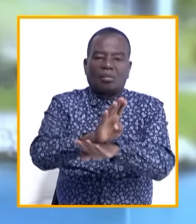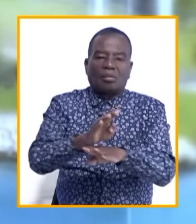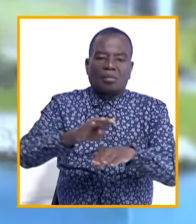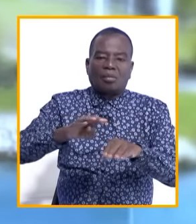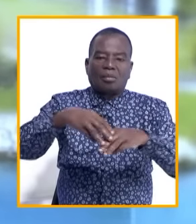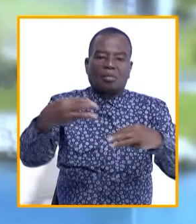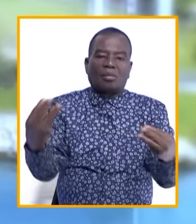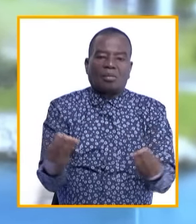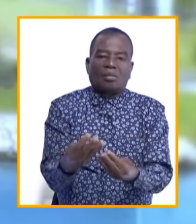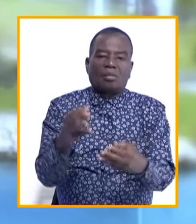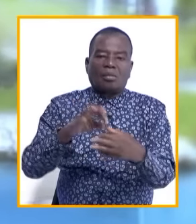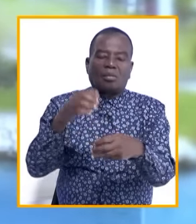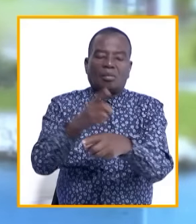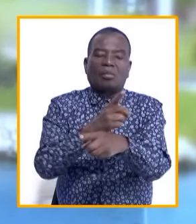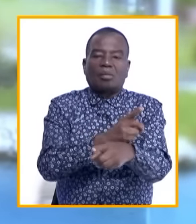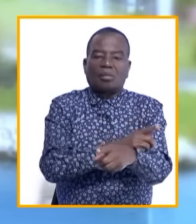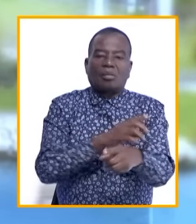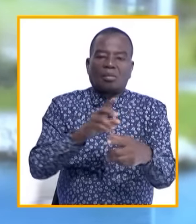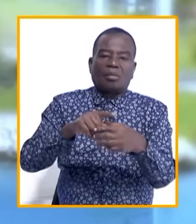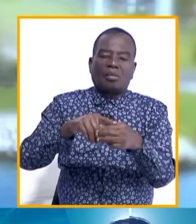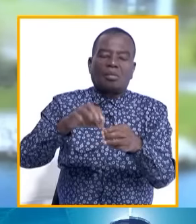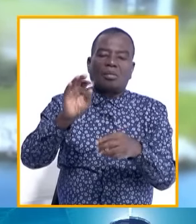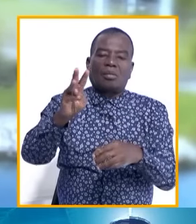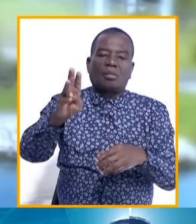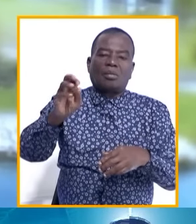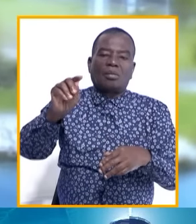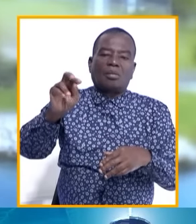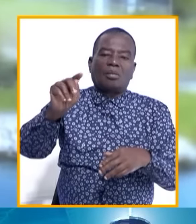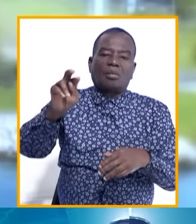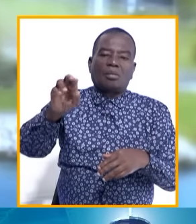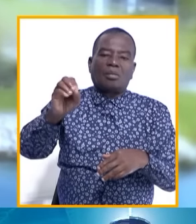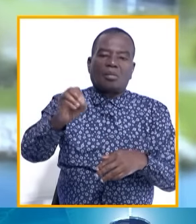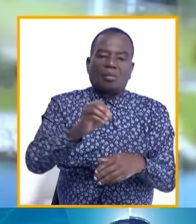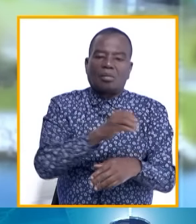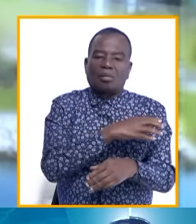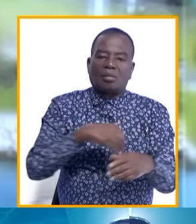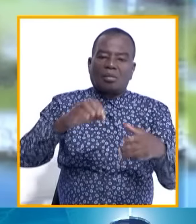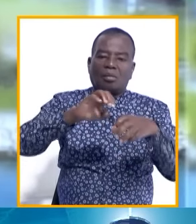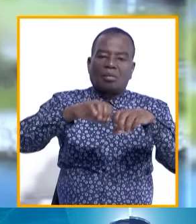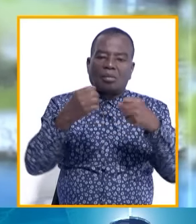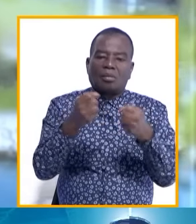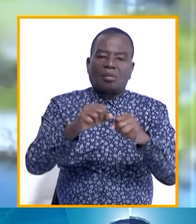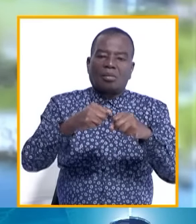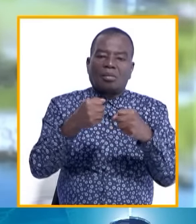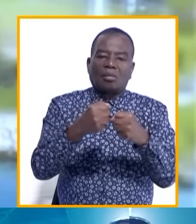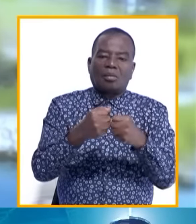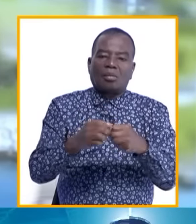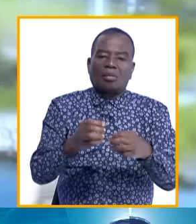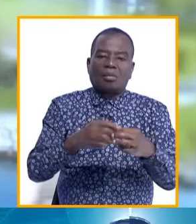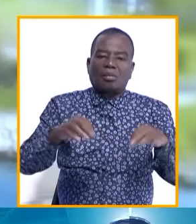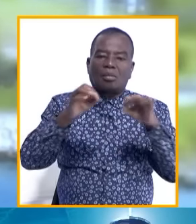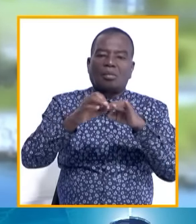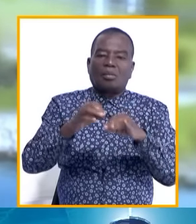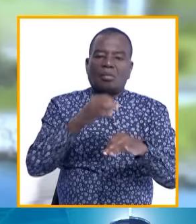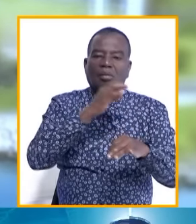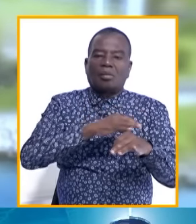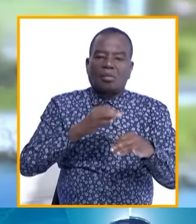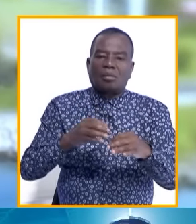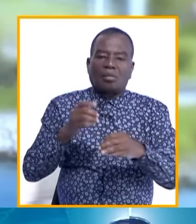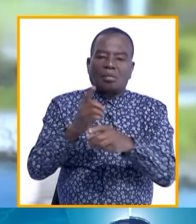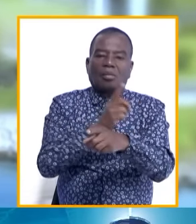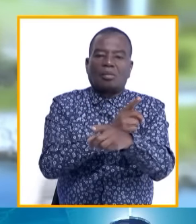Social toujours dans le Béké, la mutuelle de développement de Botro Village fait la promotion de la paix et de la cohésion